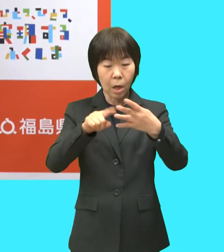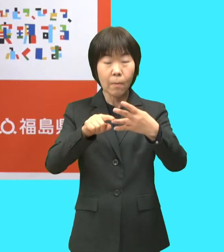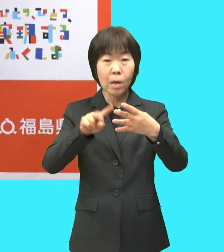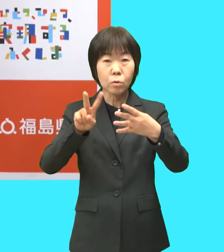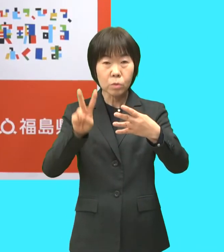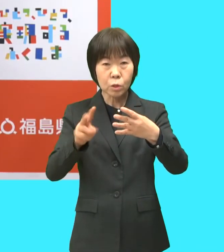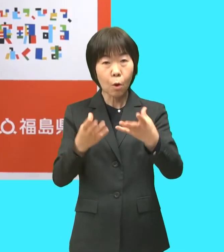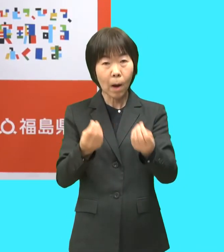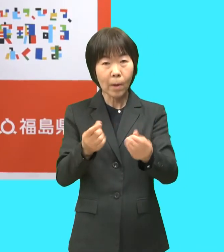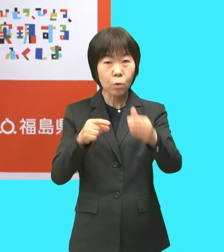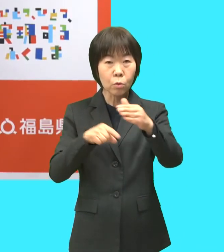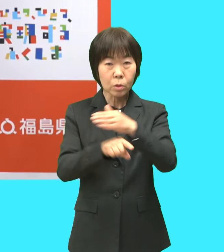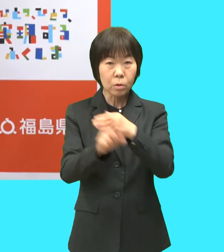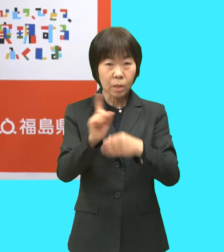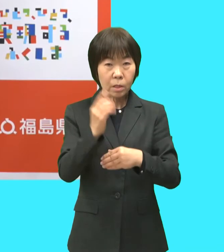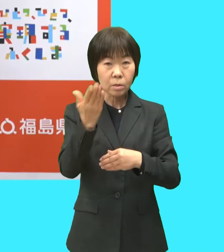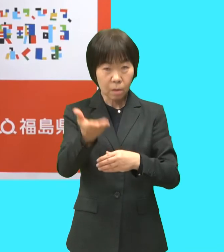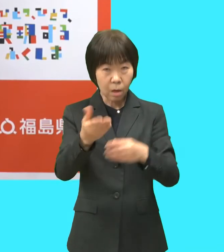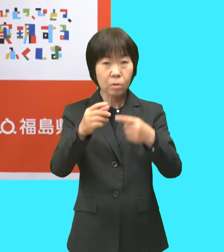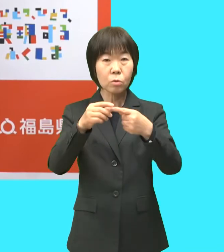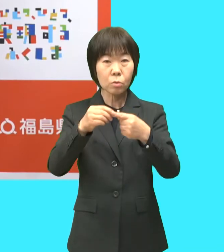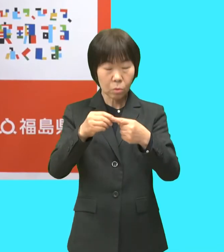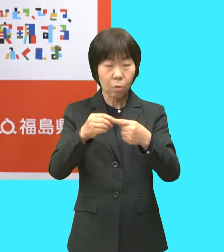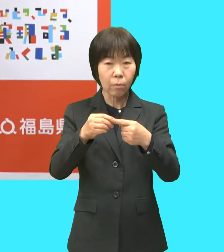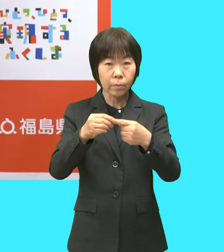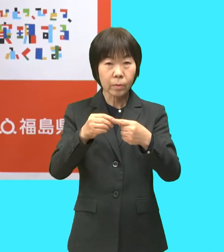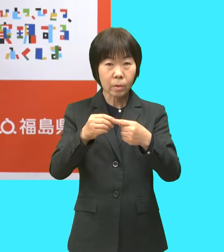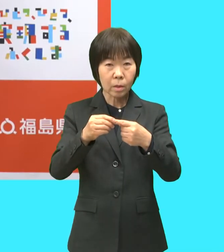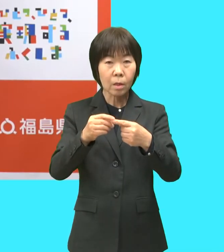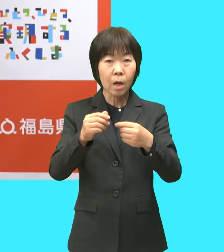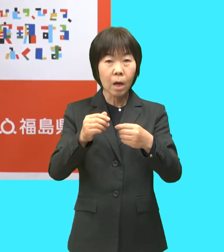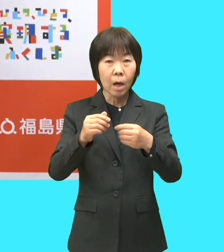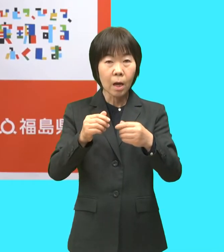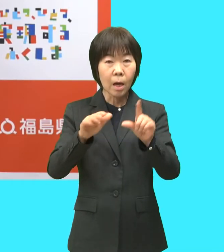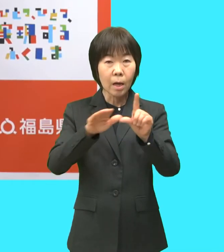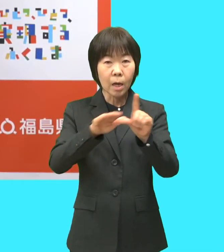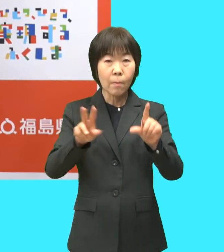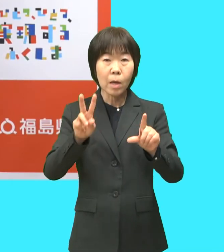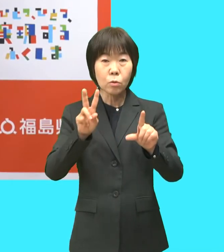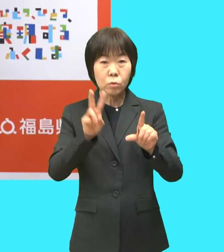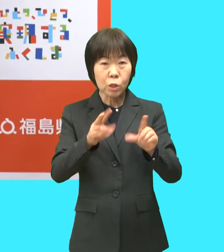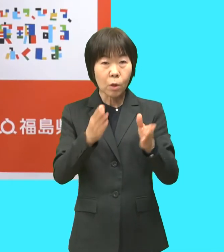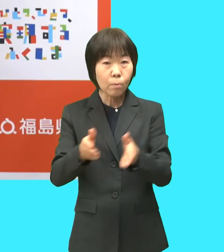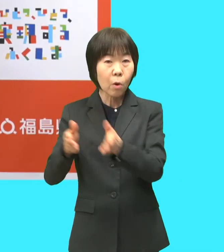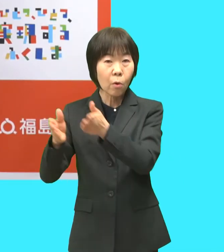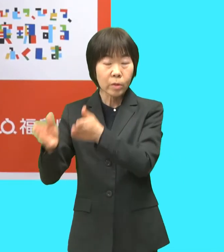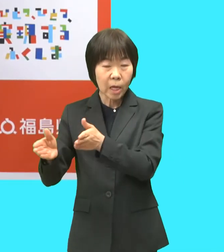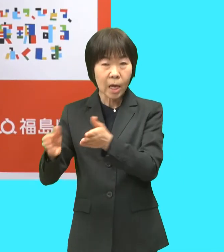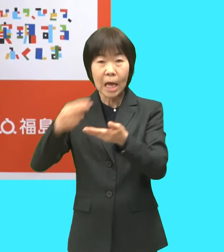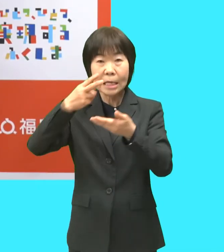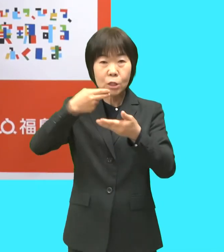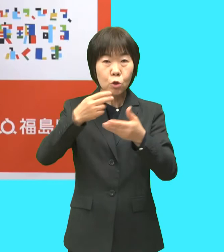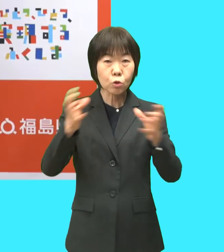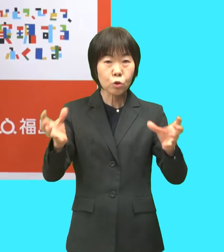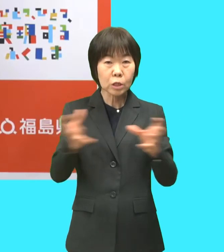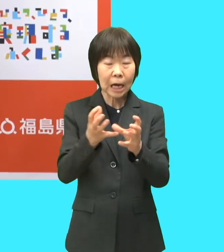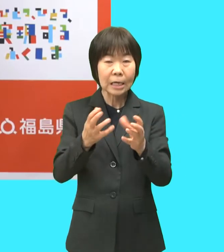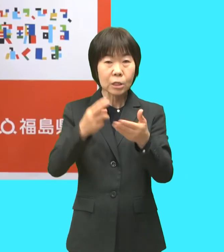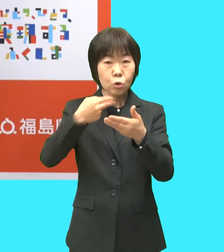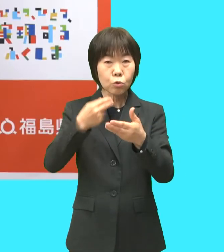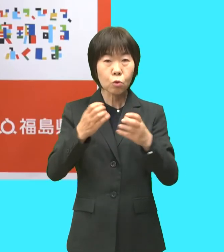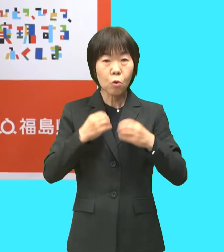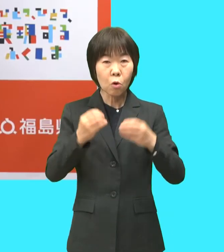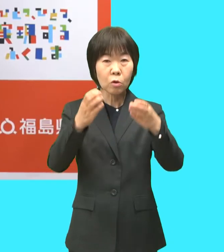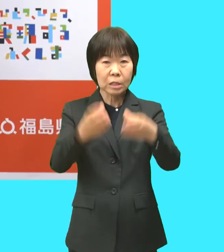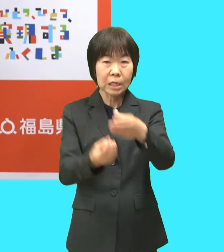と、それから、ステージ2であるという一方で、その飲食会食でのクラスターは起こ